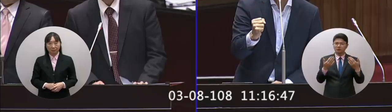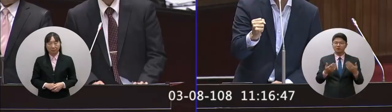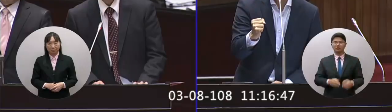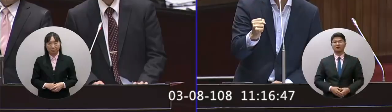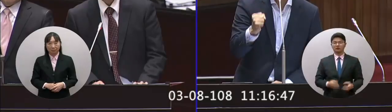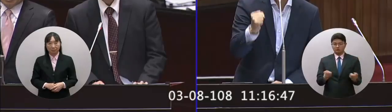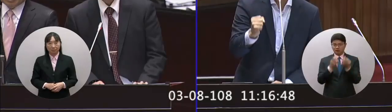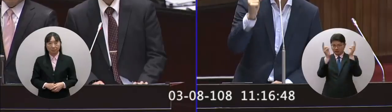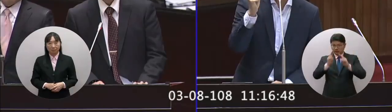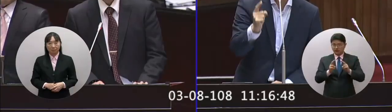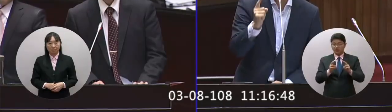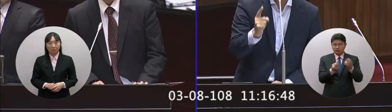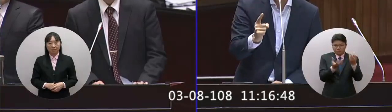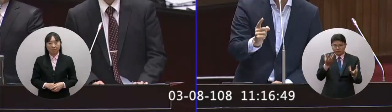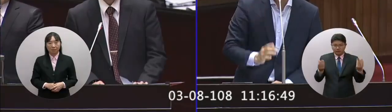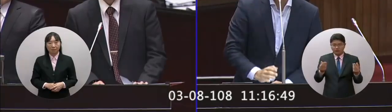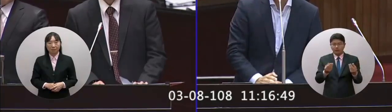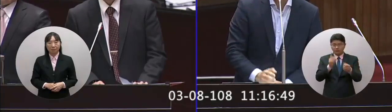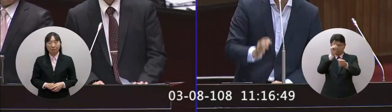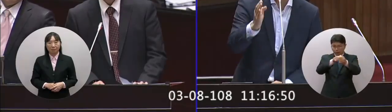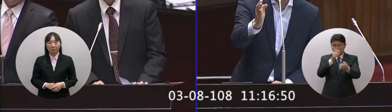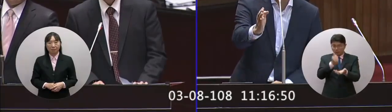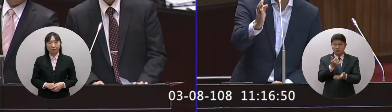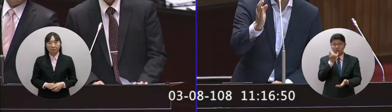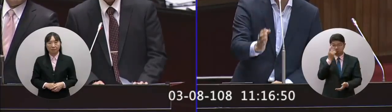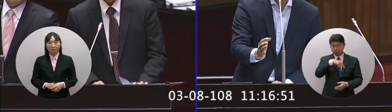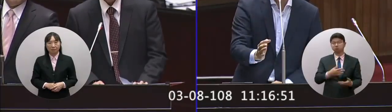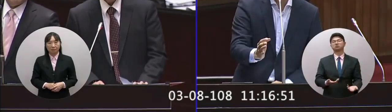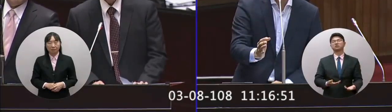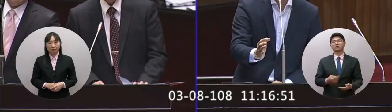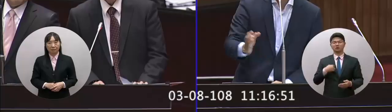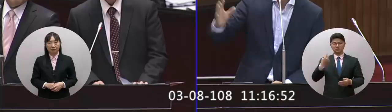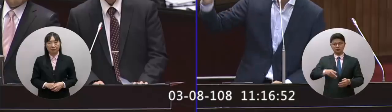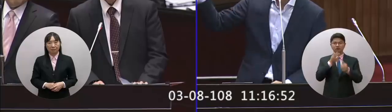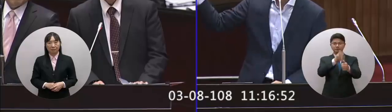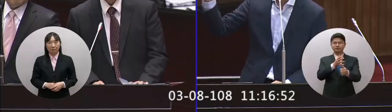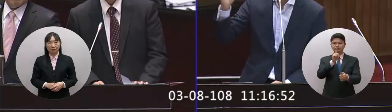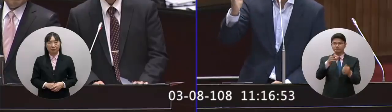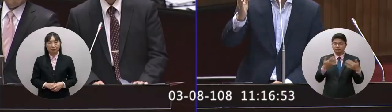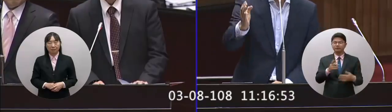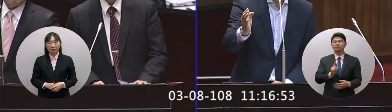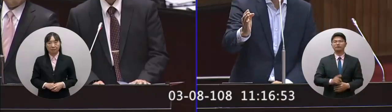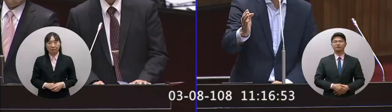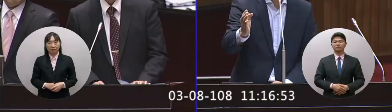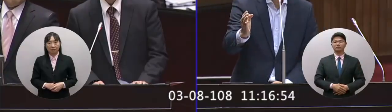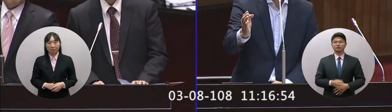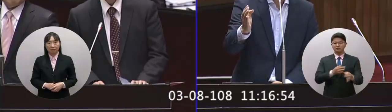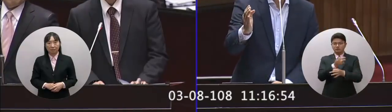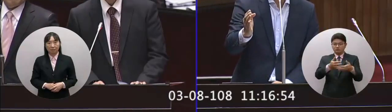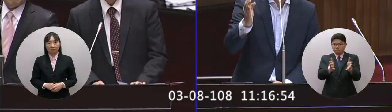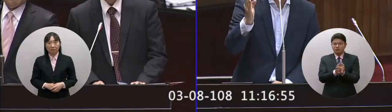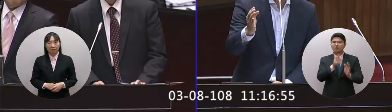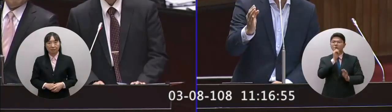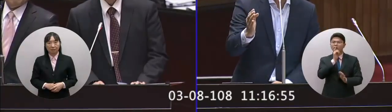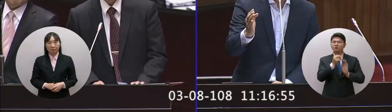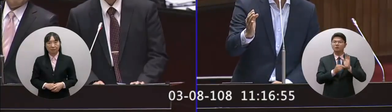是不是可以达标？因为如果没办法达标，接下来我要问院长很关键的，因为今天经济部